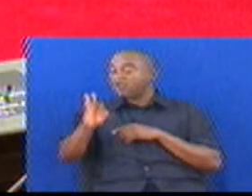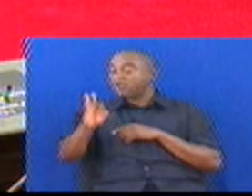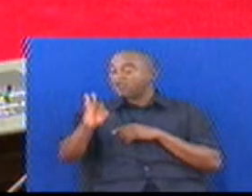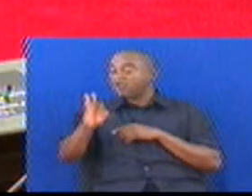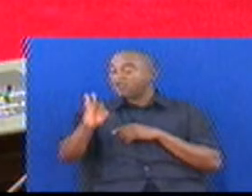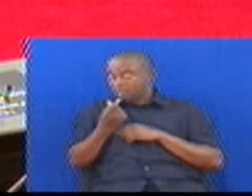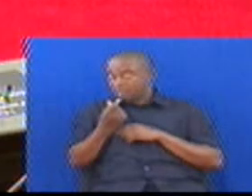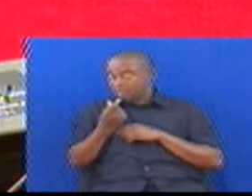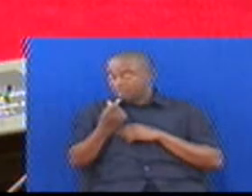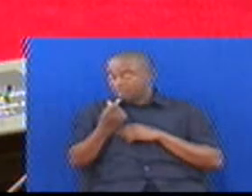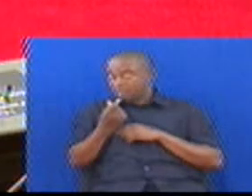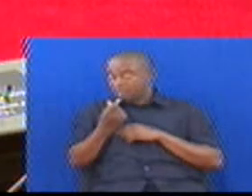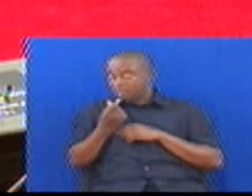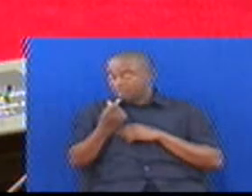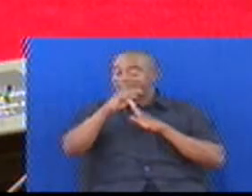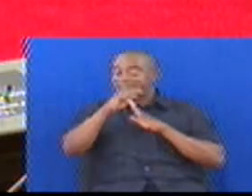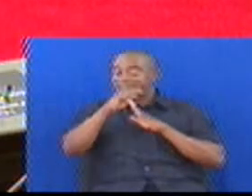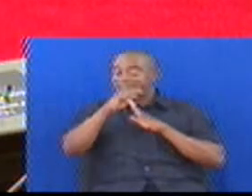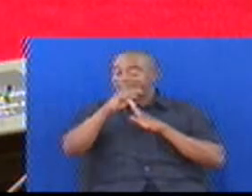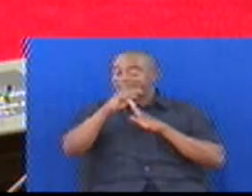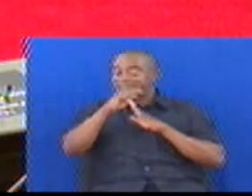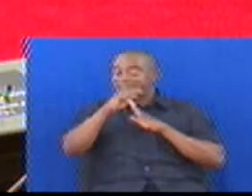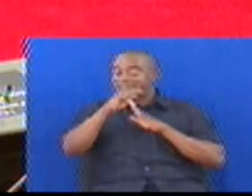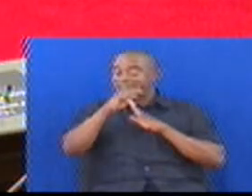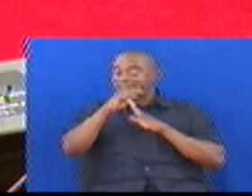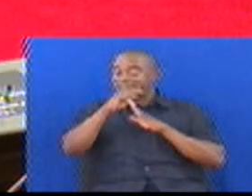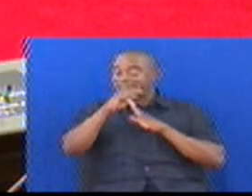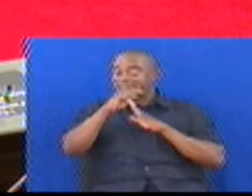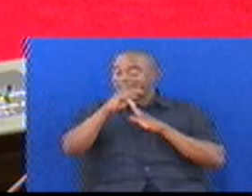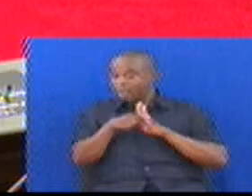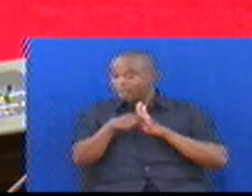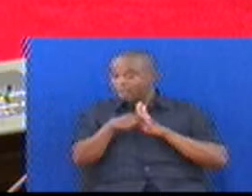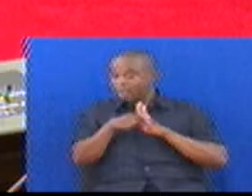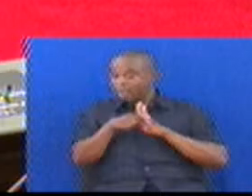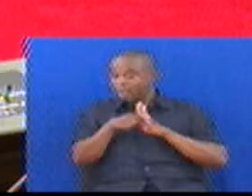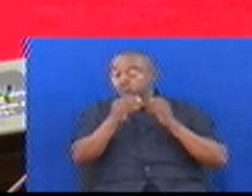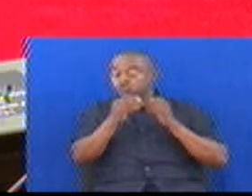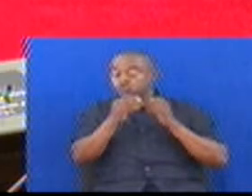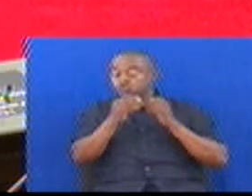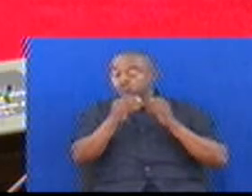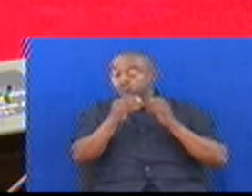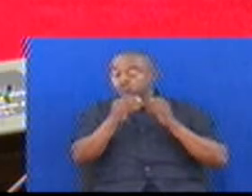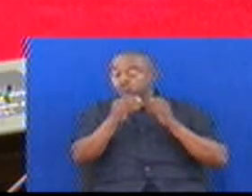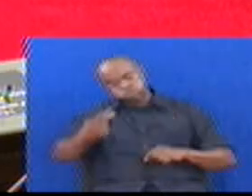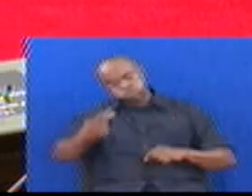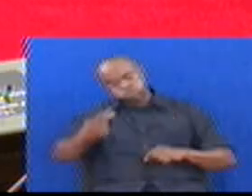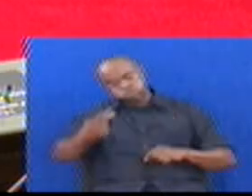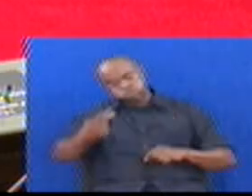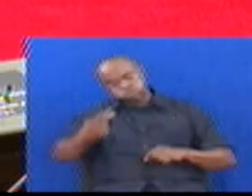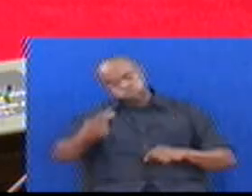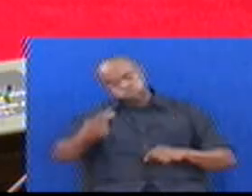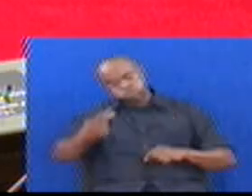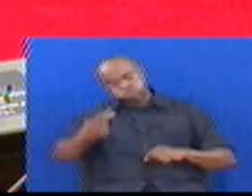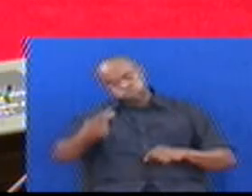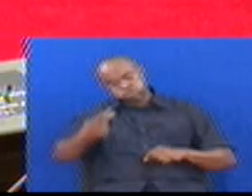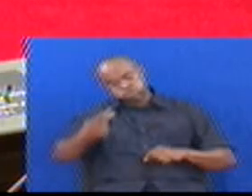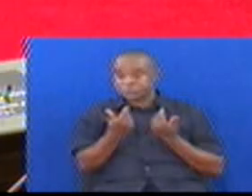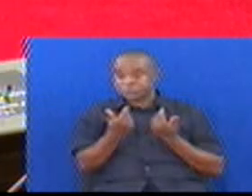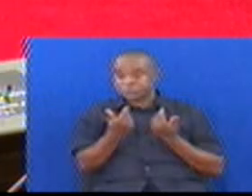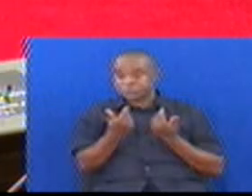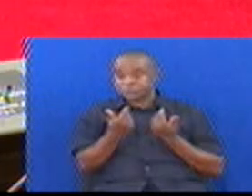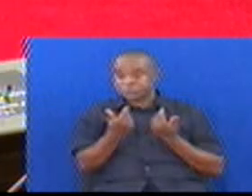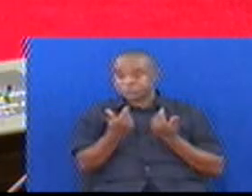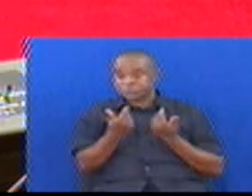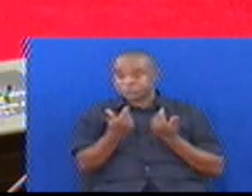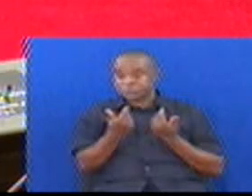ukuaji wa uchumi wa nchi za Afrika kusini mwa jangwa la Sahara utaanguka kutokana na makadirio ya awali, kutoka